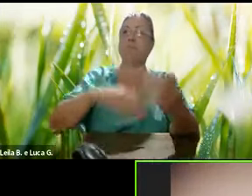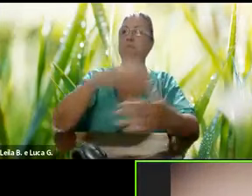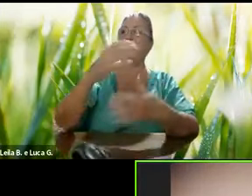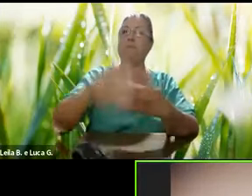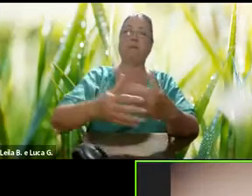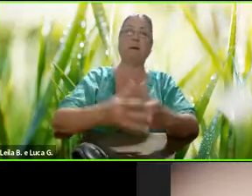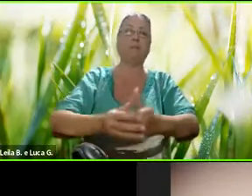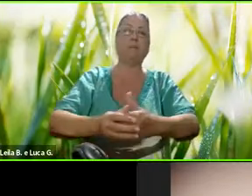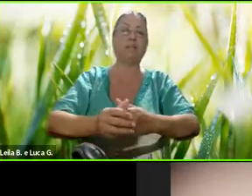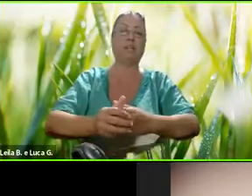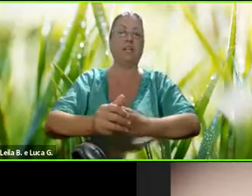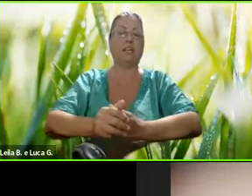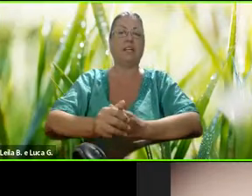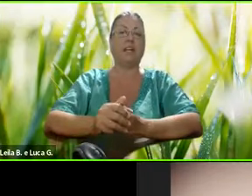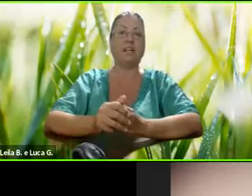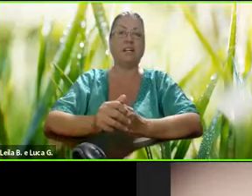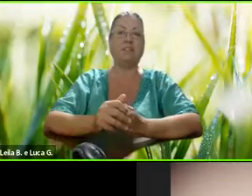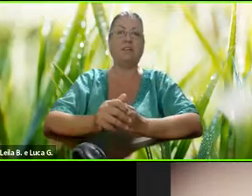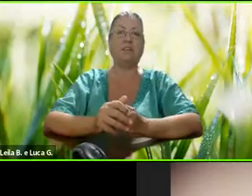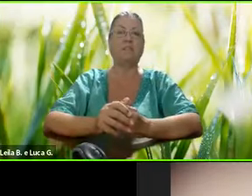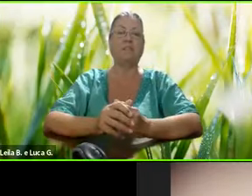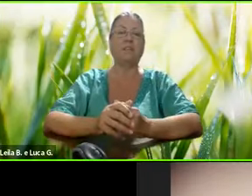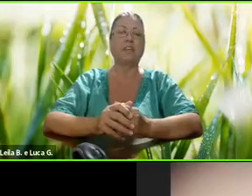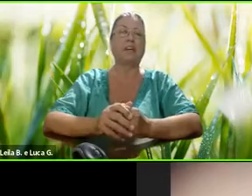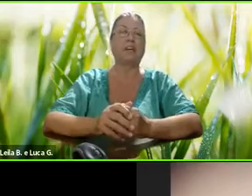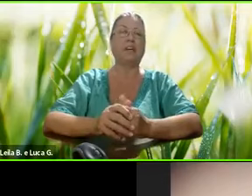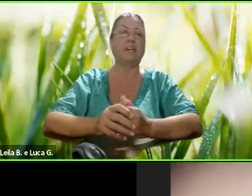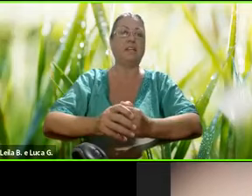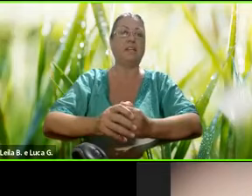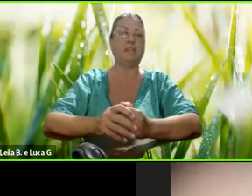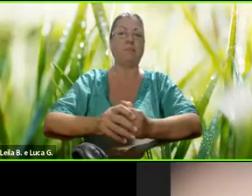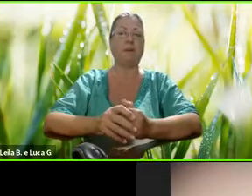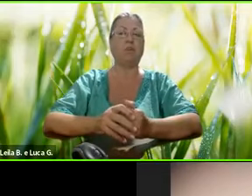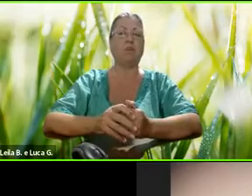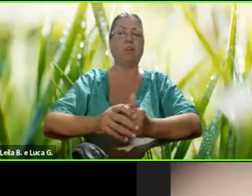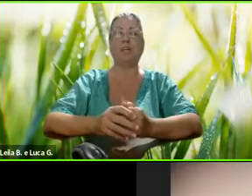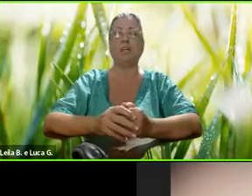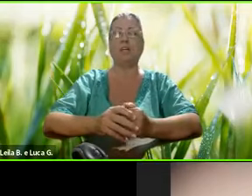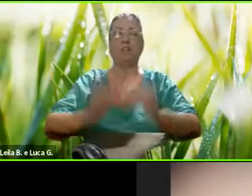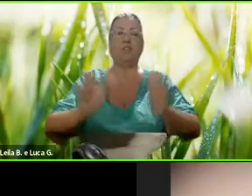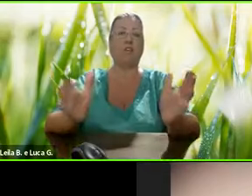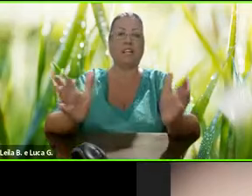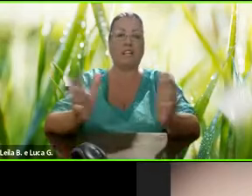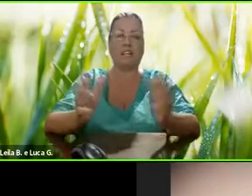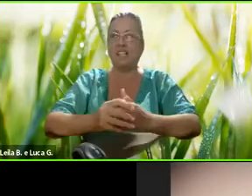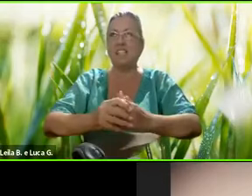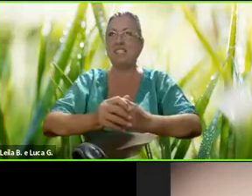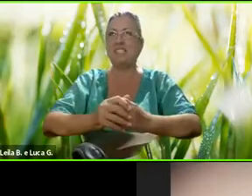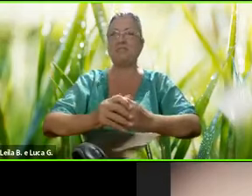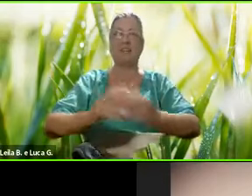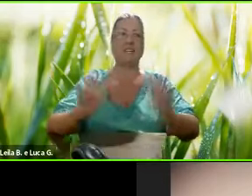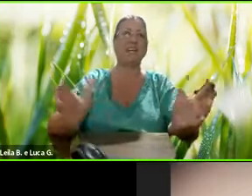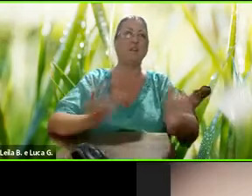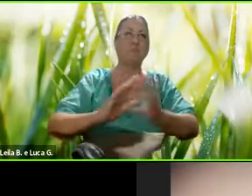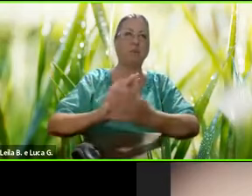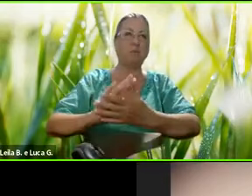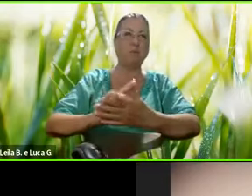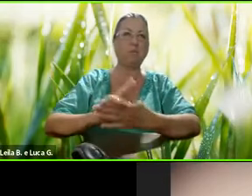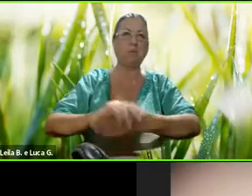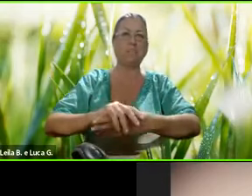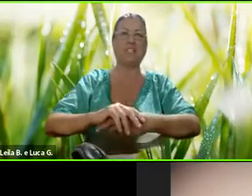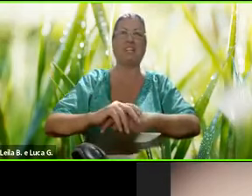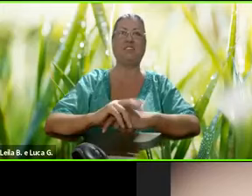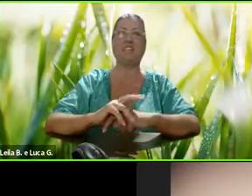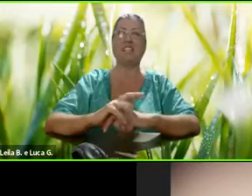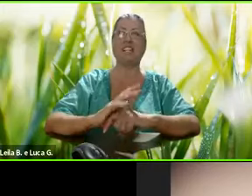entreranno man mano che arrivano. Sappiamo che è una giornata caldissima perché per